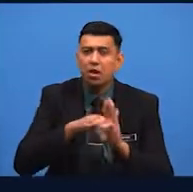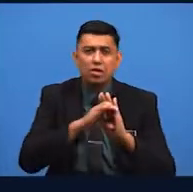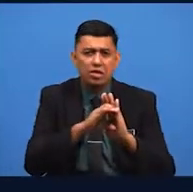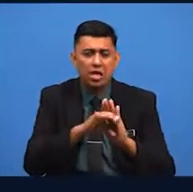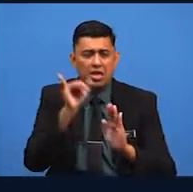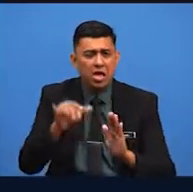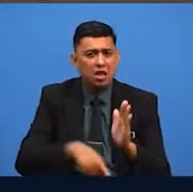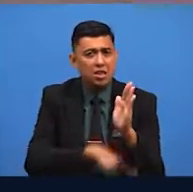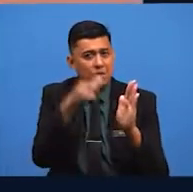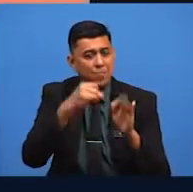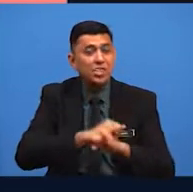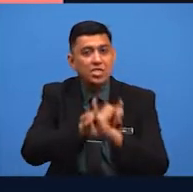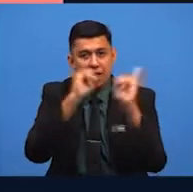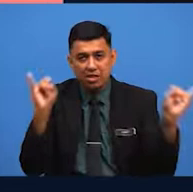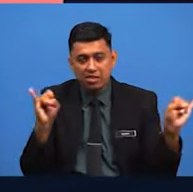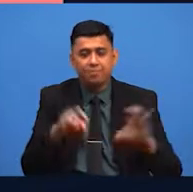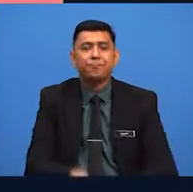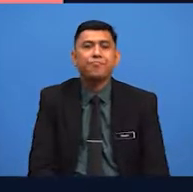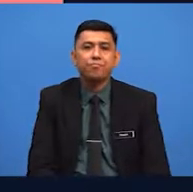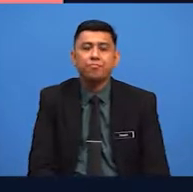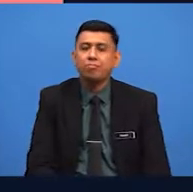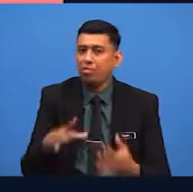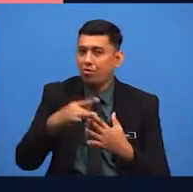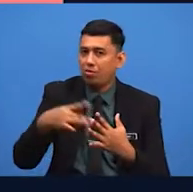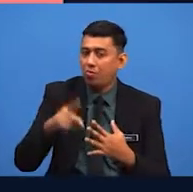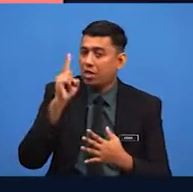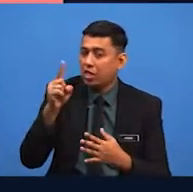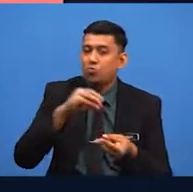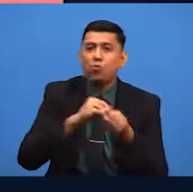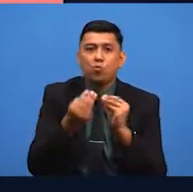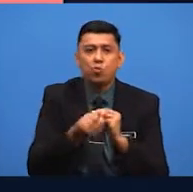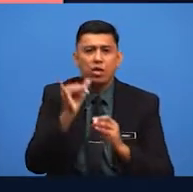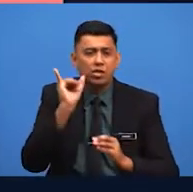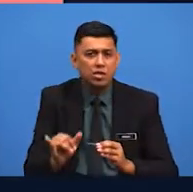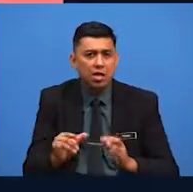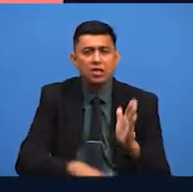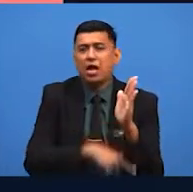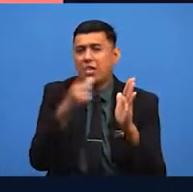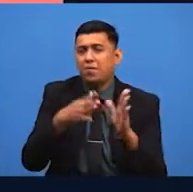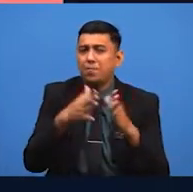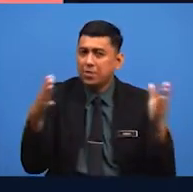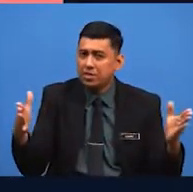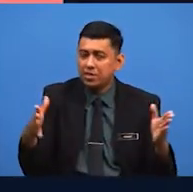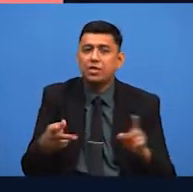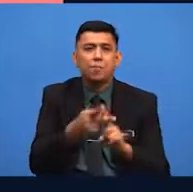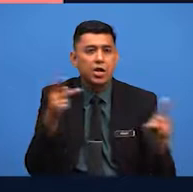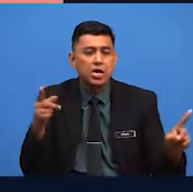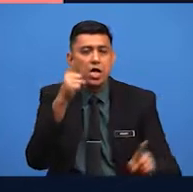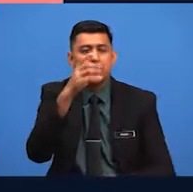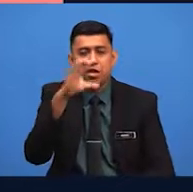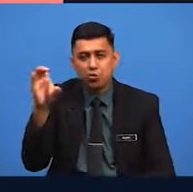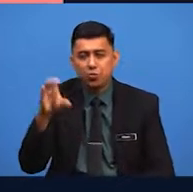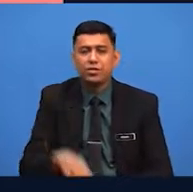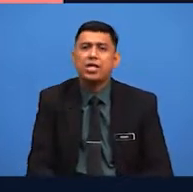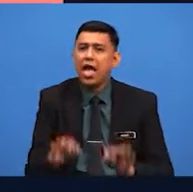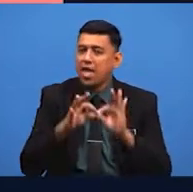yang lebih jelas iaitu pilih satu nombor yang lebih besar daripada 100.